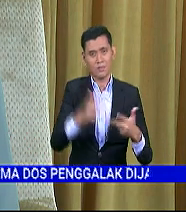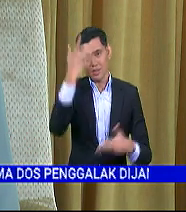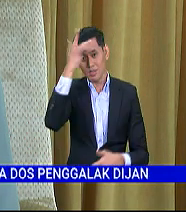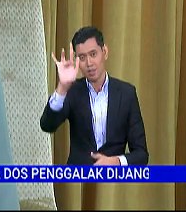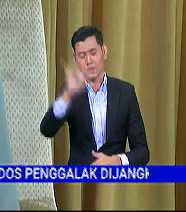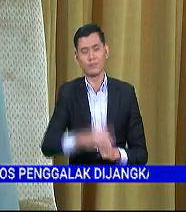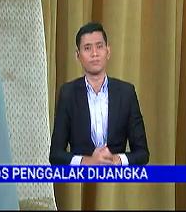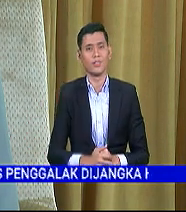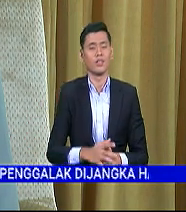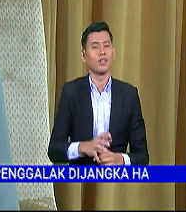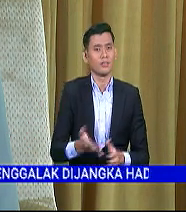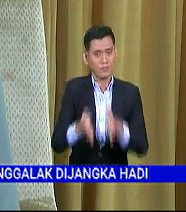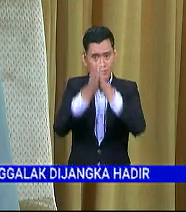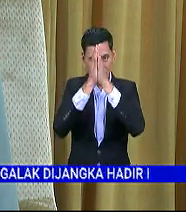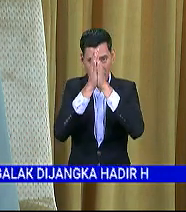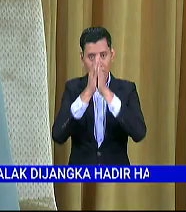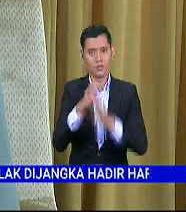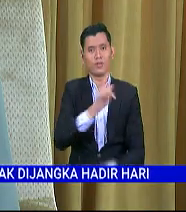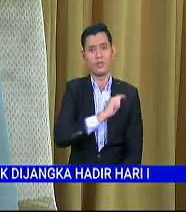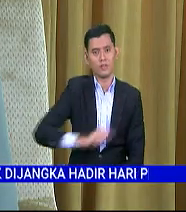kebijaksana. Dirgahayu Tuanku.